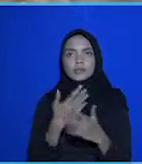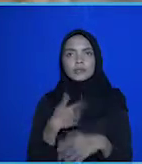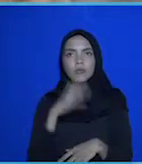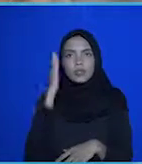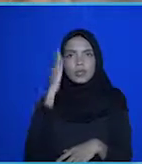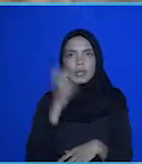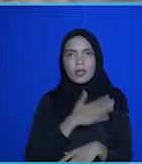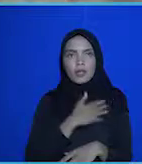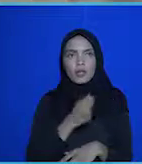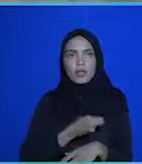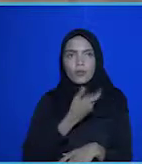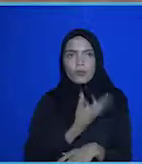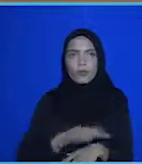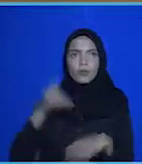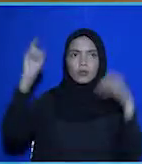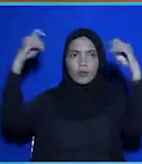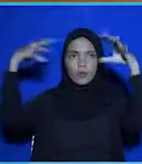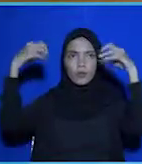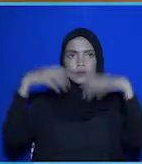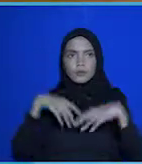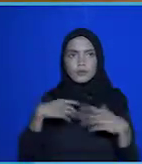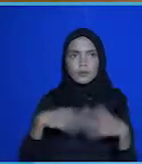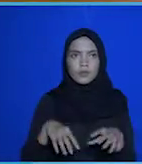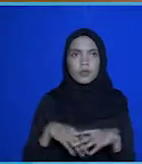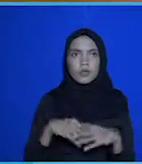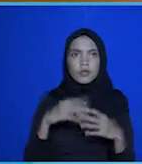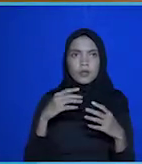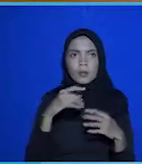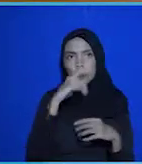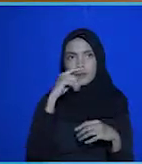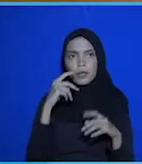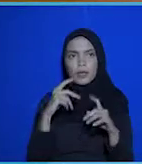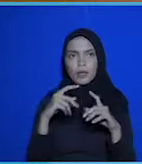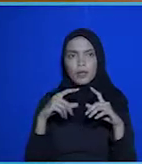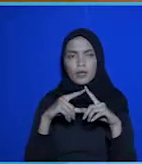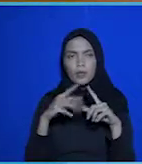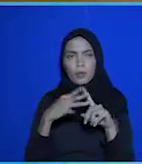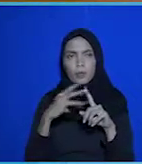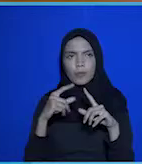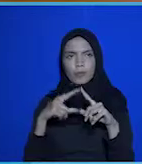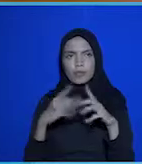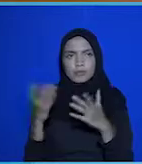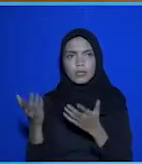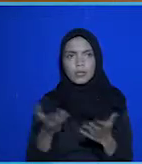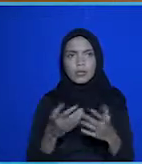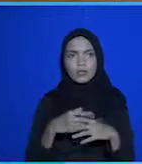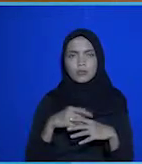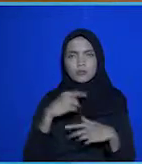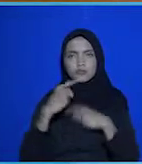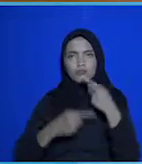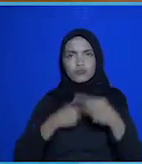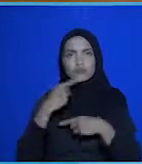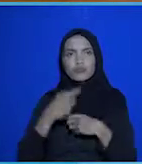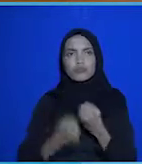Assalamualaikum warahmatullahi wabarakatuh. Terima kasih Pak Harmen. Dan selanjutnya Pak Hambra, kami persilakan untuk memberikan detail apa